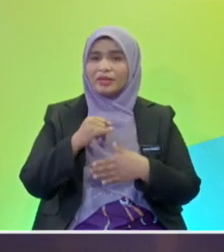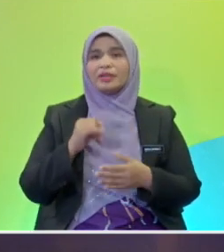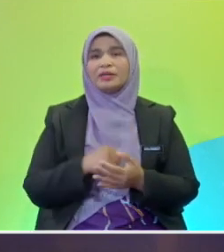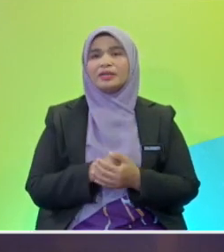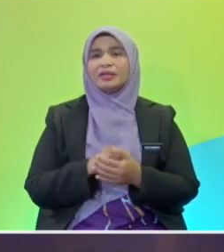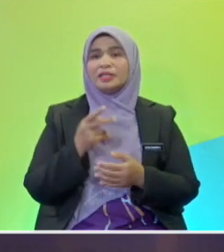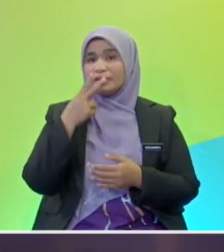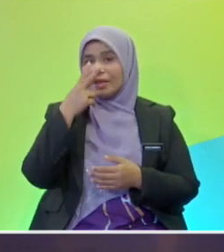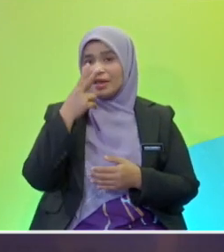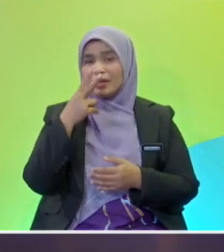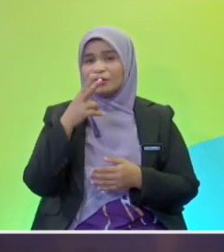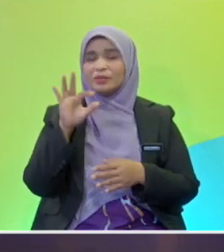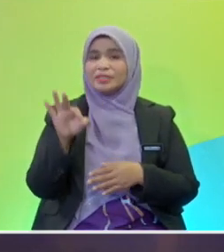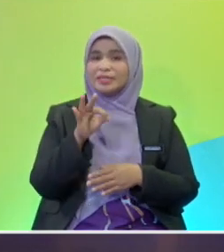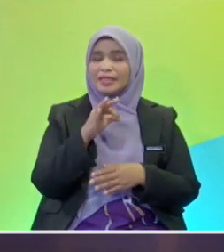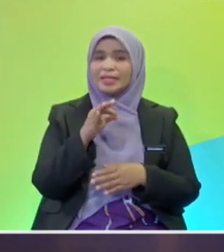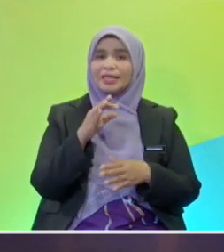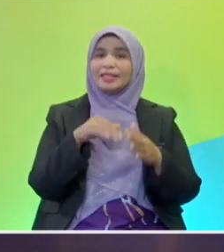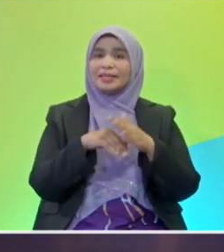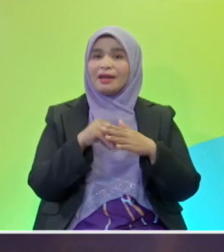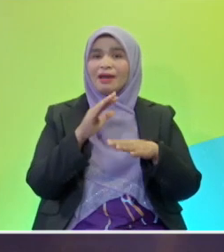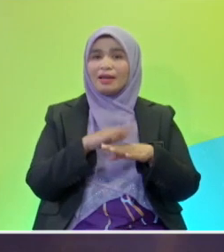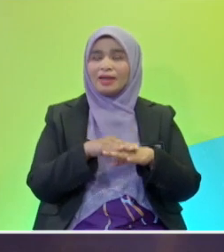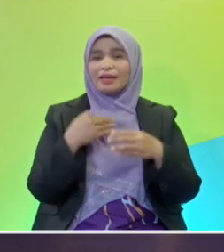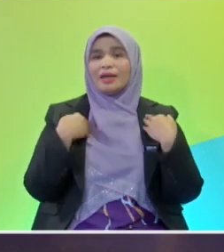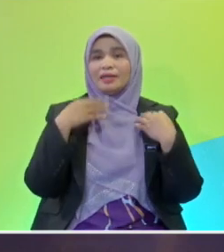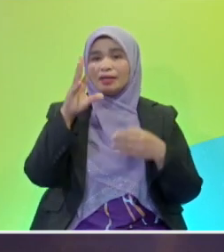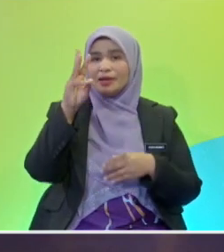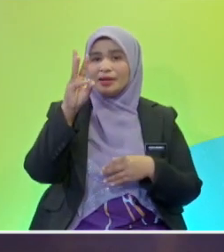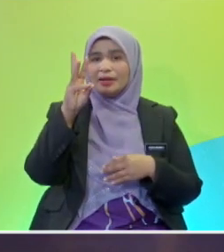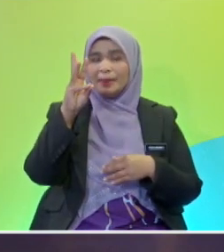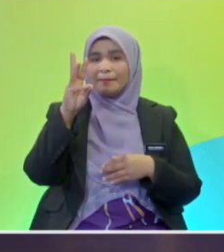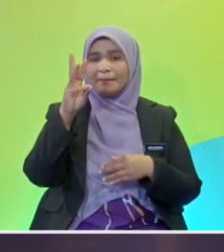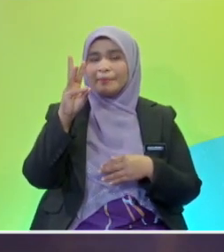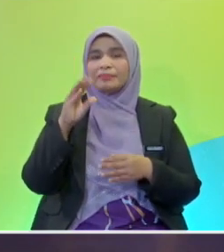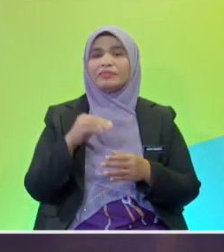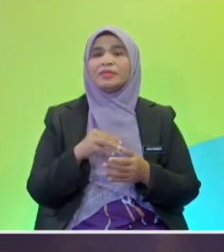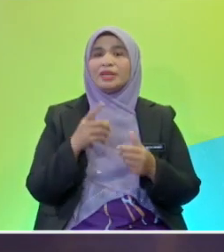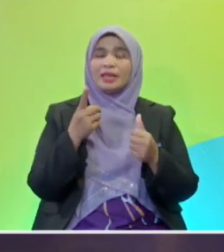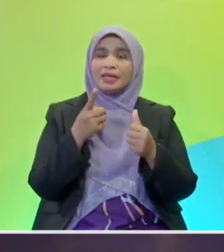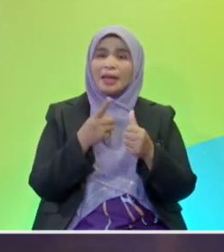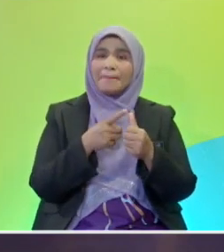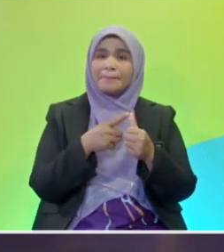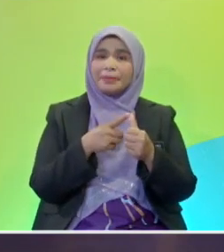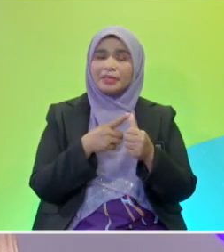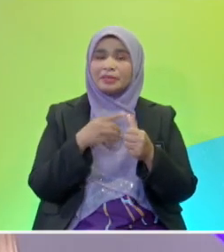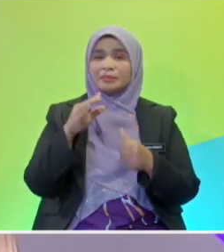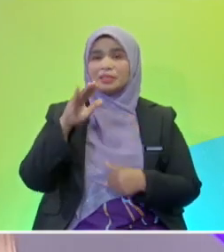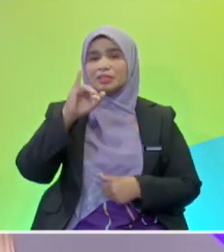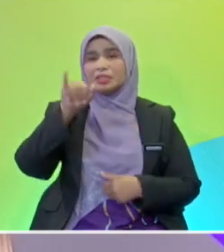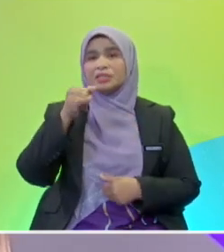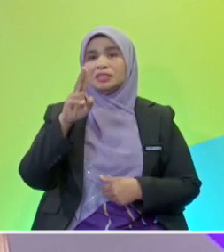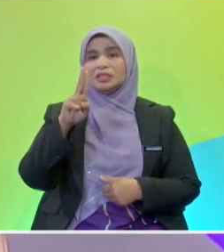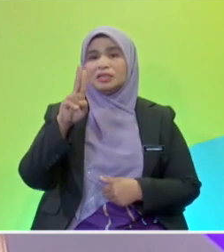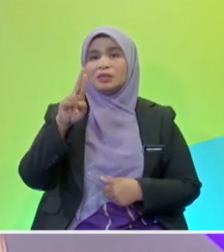jahitan tangan okey kalau Mira nak tahu kita ada enam jenis mata jahitan tangan yang asas okey yang pertama ialah jelujur halus okey jelujur ni sebenarnya ada dua jenis so dia satu